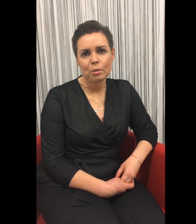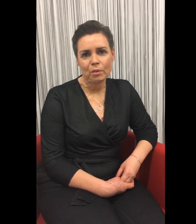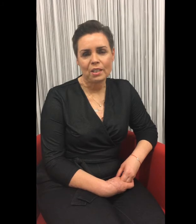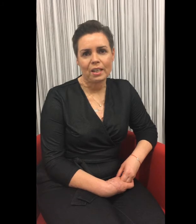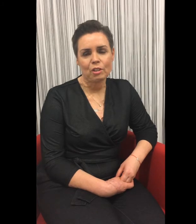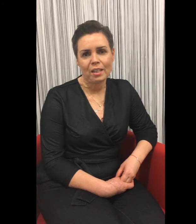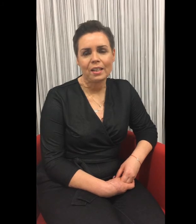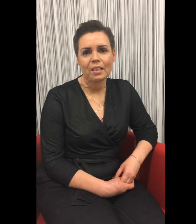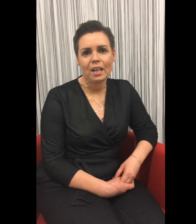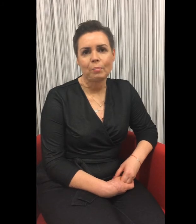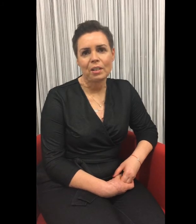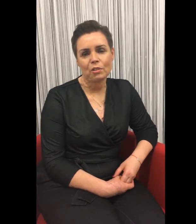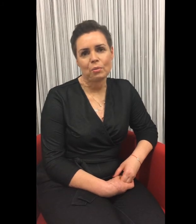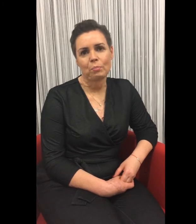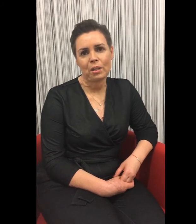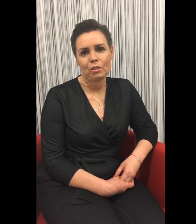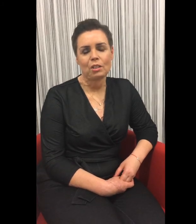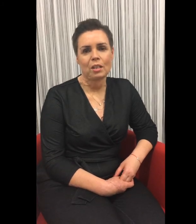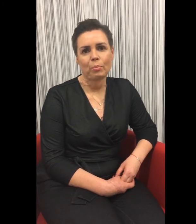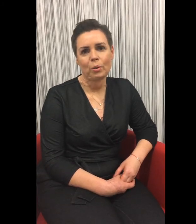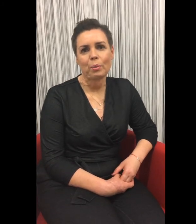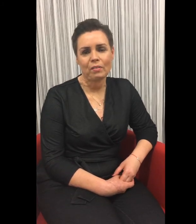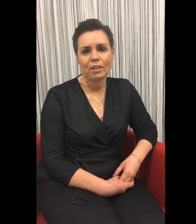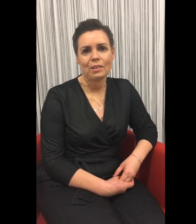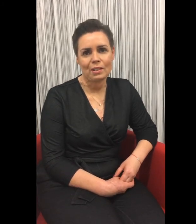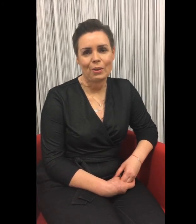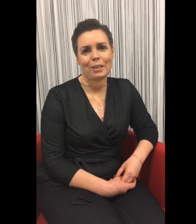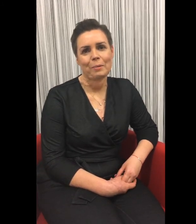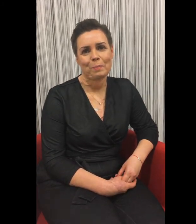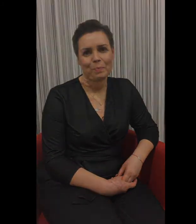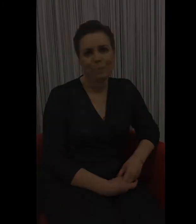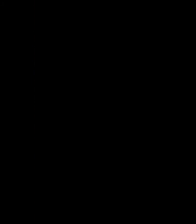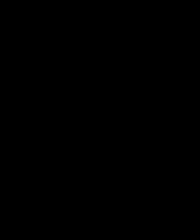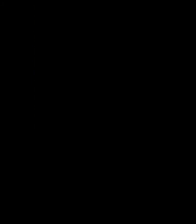Społecznej Grzybowska 4 na pierwszym piętrze po prawej stronie.